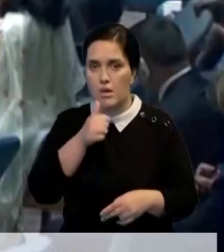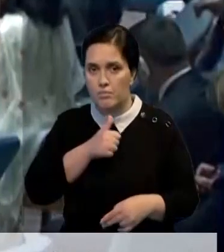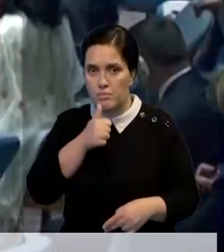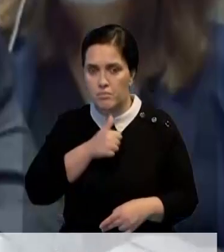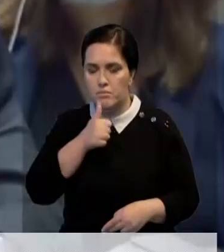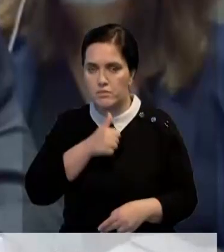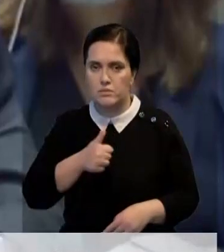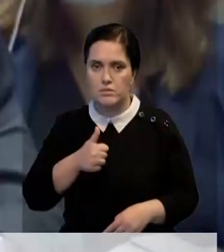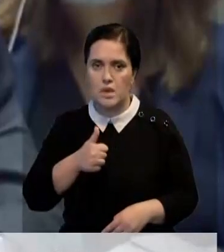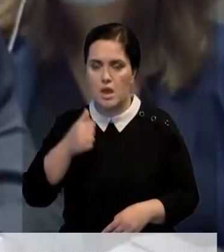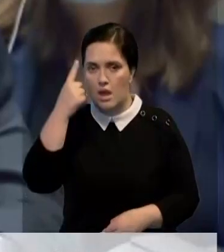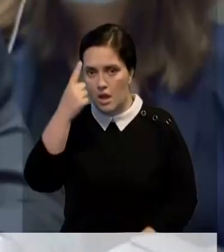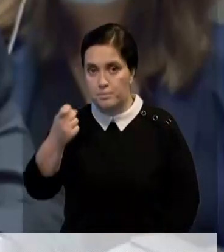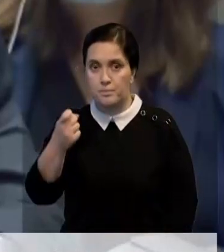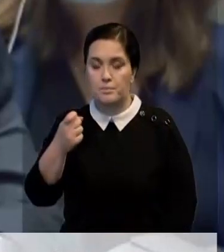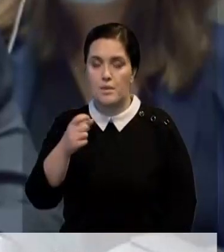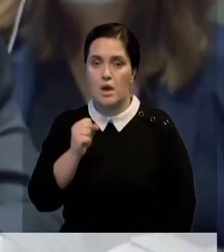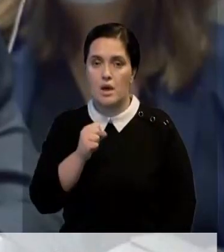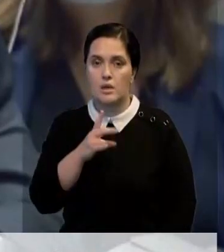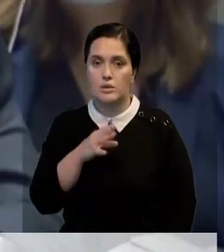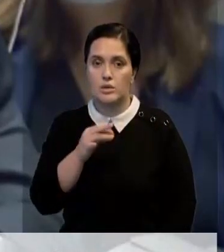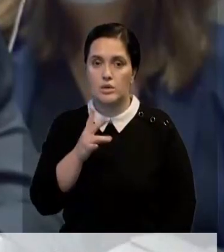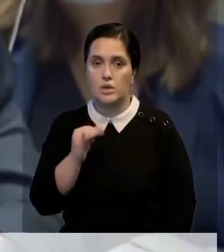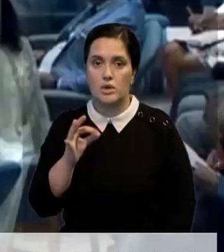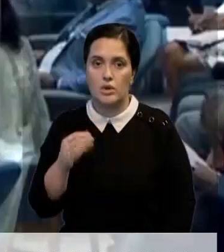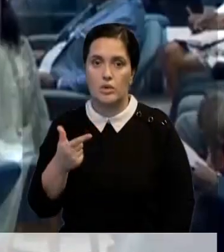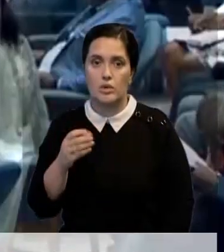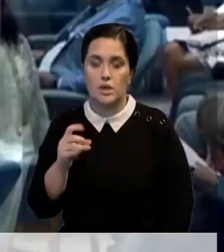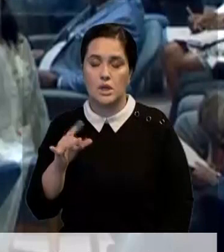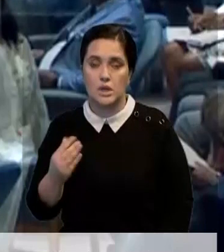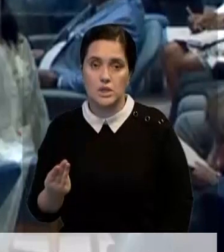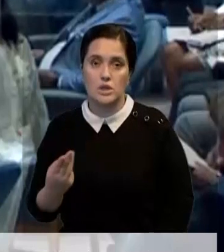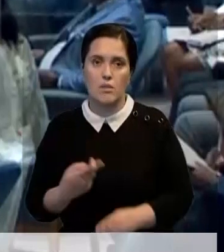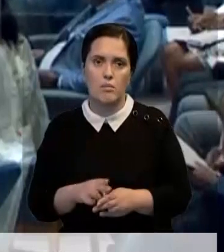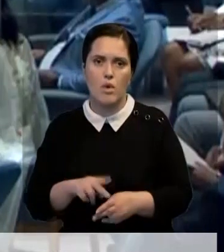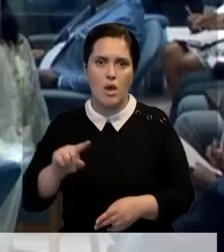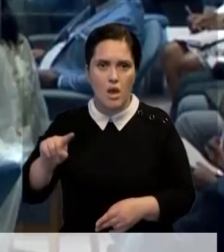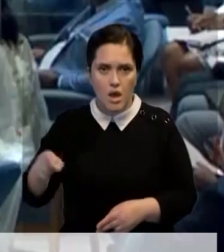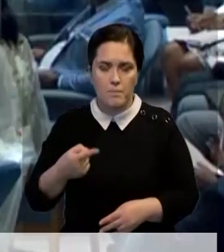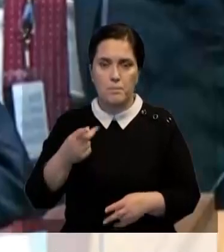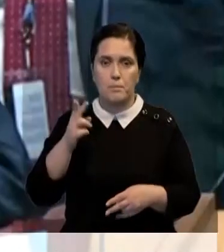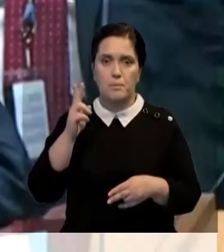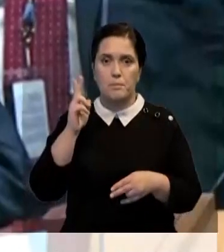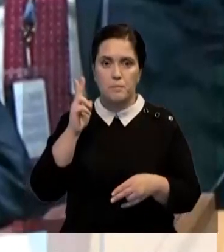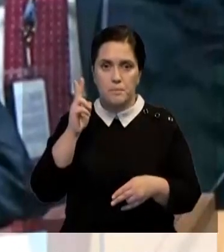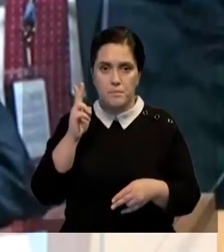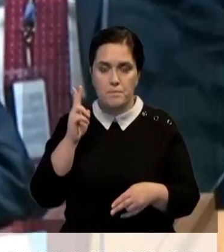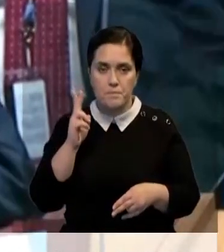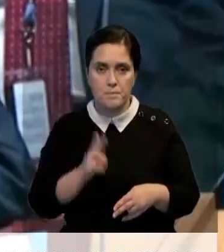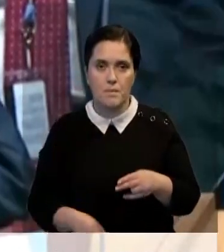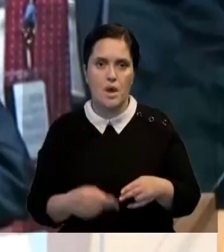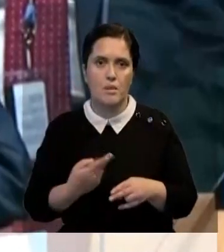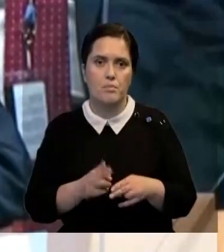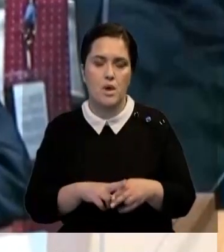никогда прежде, предупредил генсек ООН Антонио Гутерреш. В связи с этим державы обязаны прекратить, цитата, «бряцание